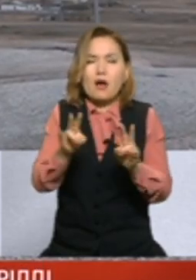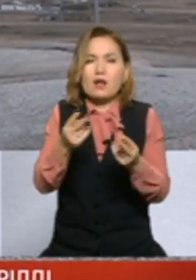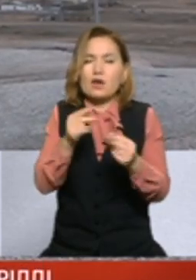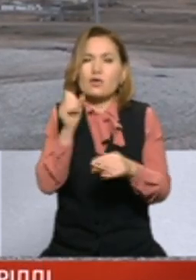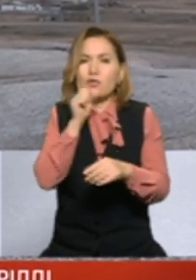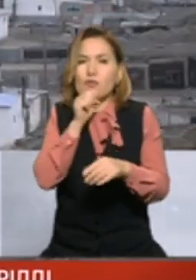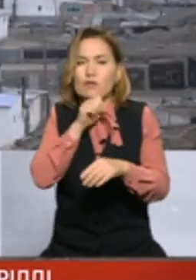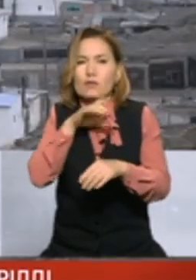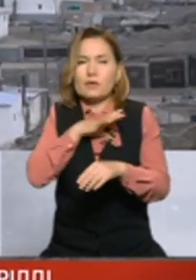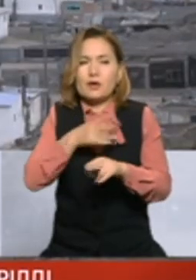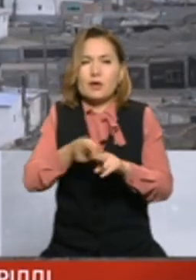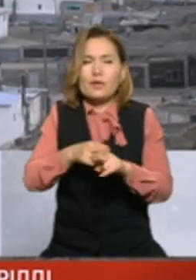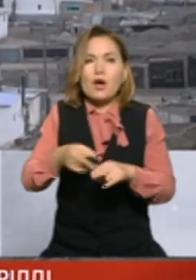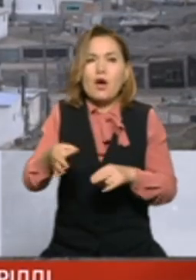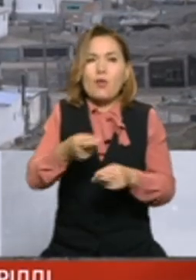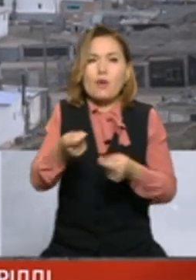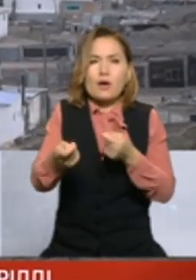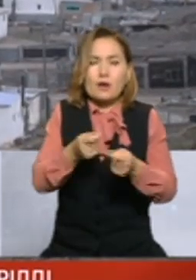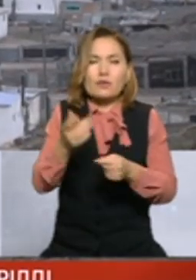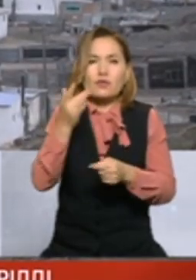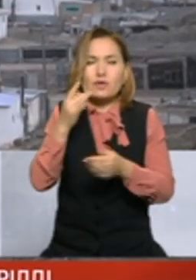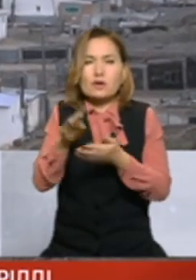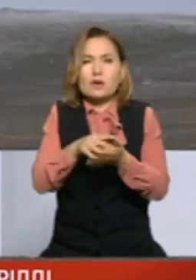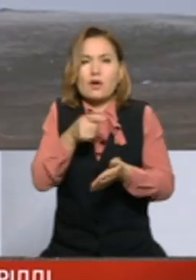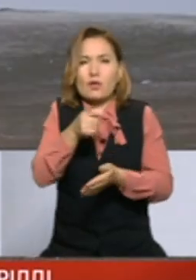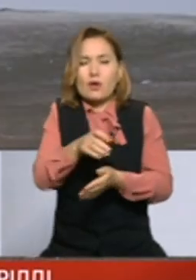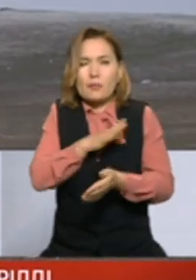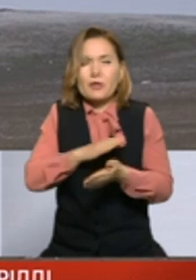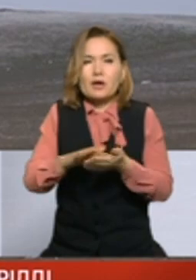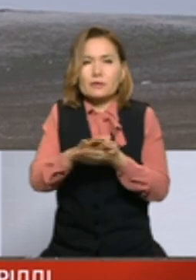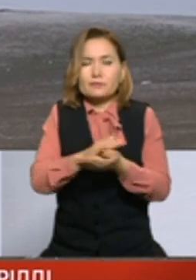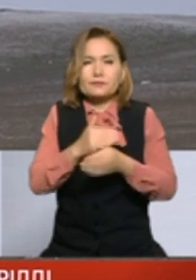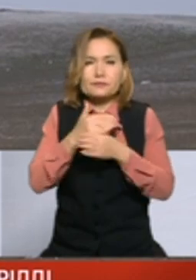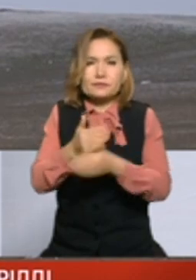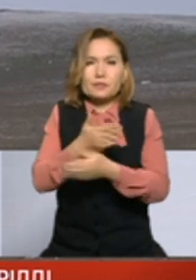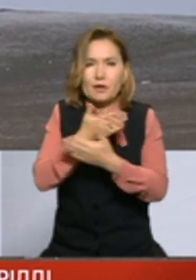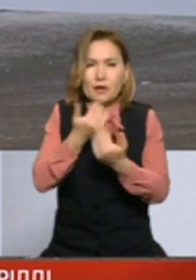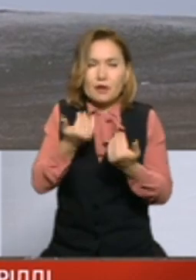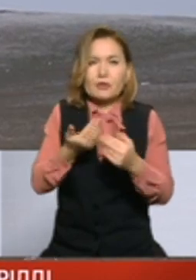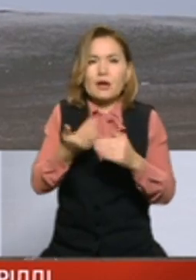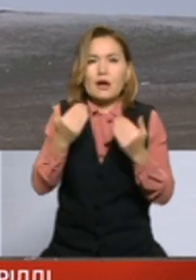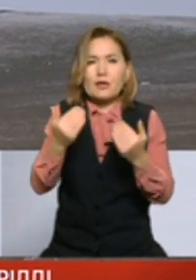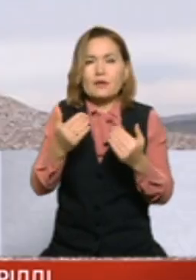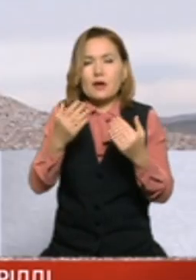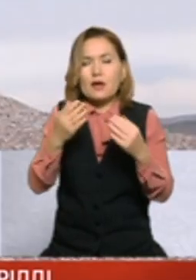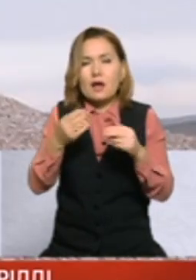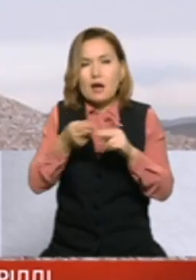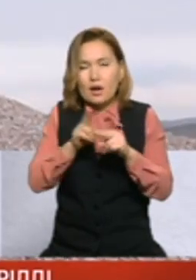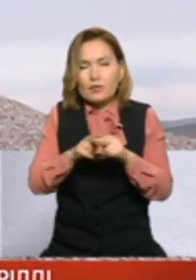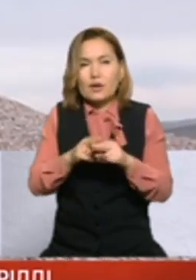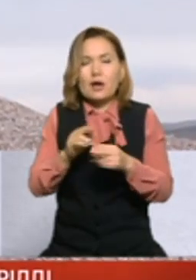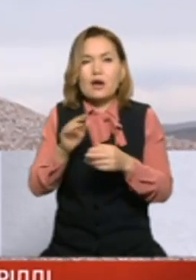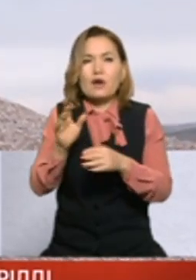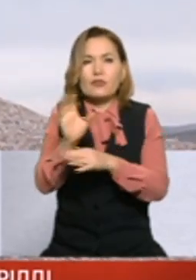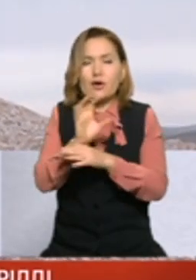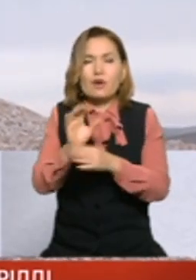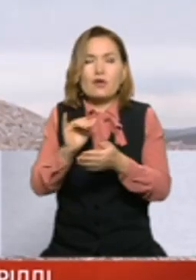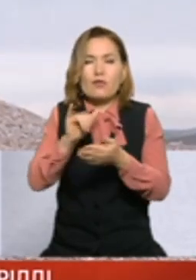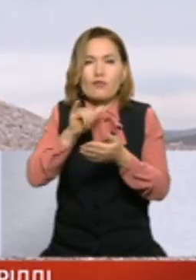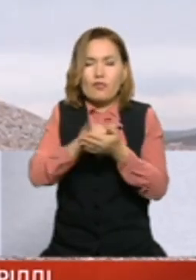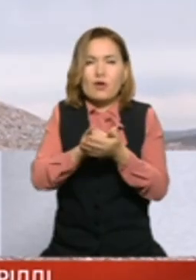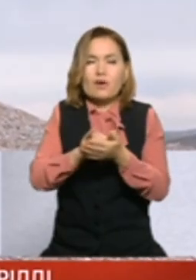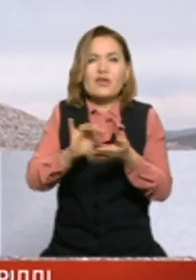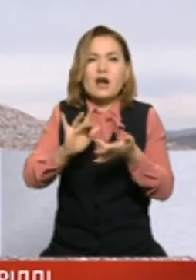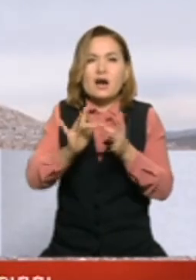мәселені аудан тіпті облыс әкімдігіне бірнеше рет айтқан, бірақ әлі күнге шешілмеген. Мамандар қазіргі тұрған мұнараның интернетті тартуға